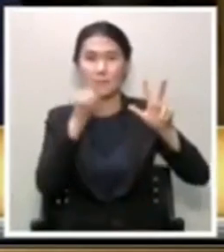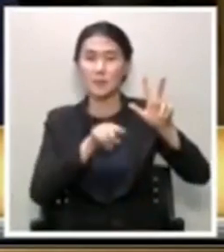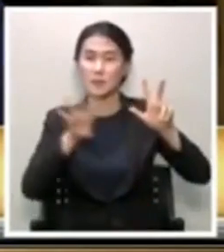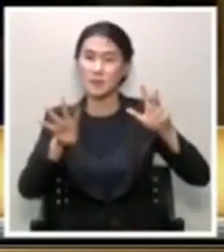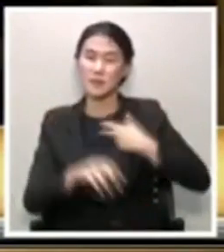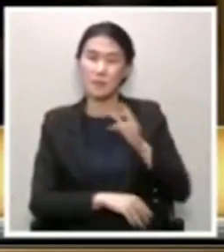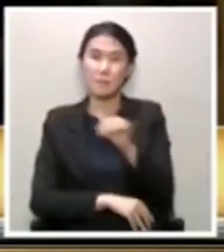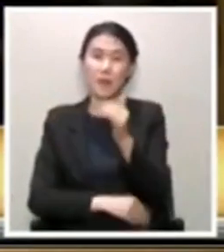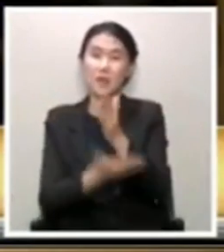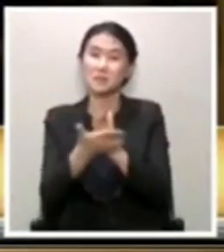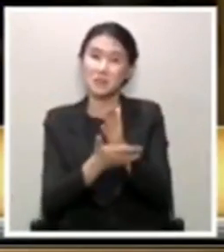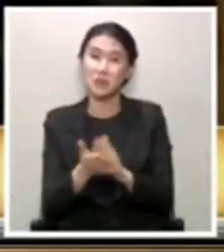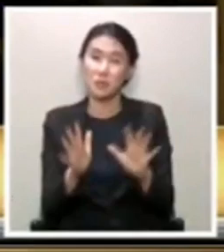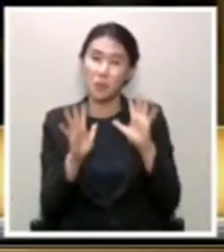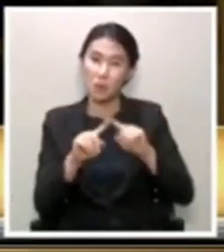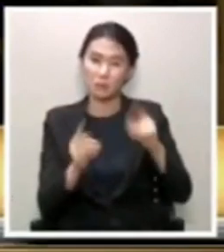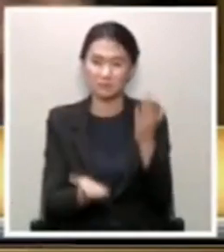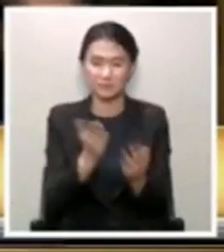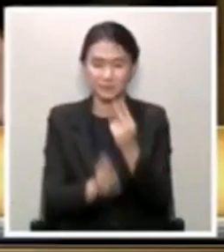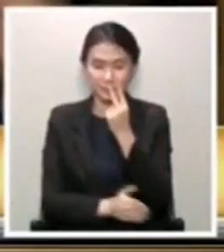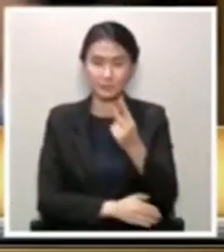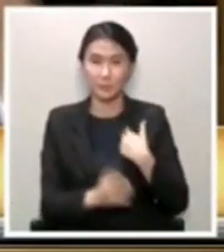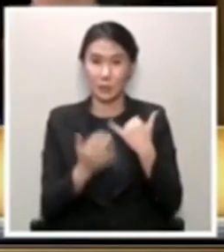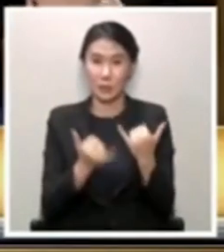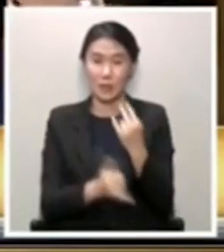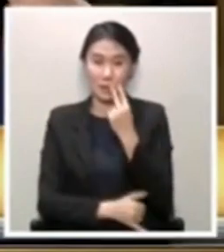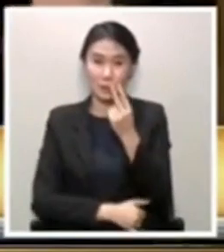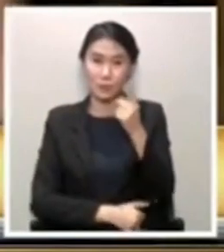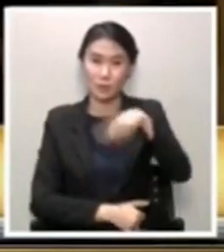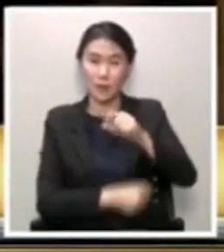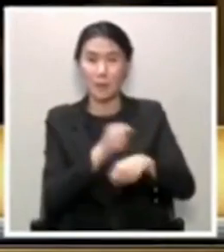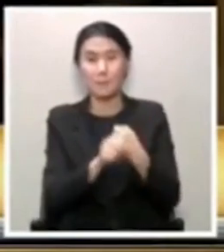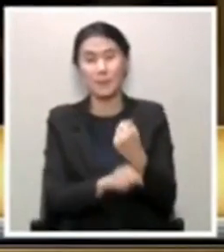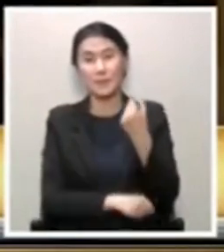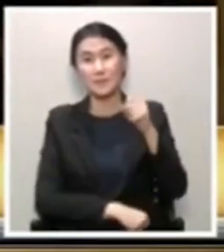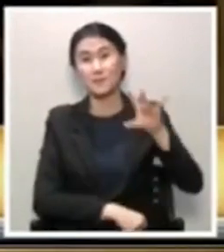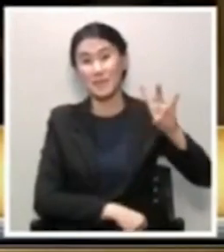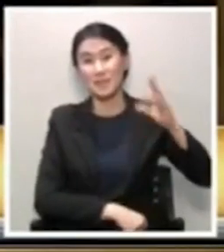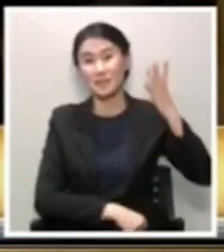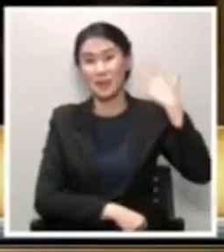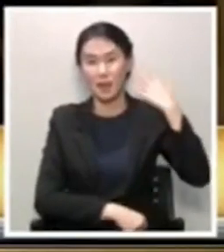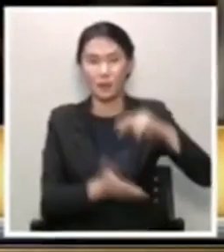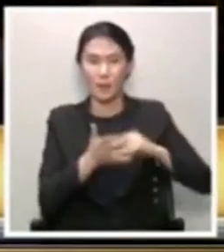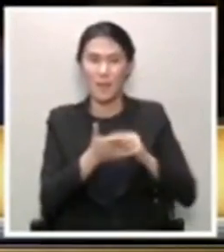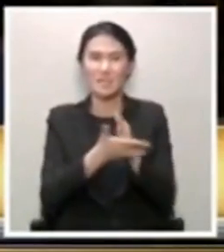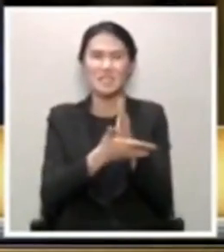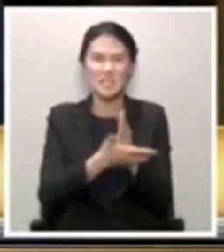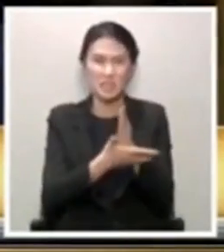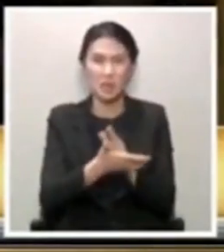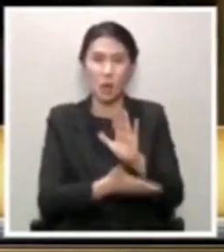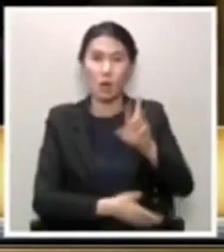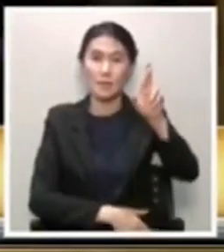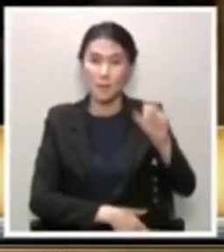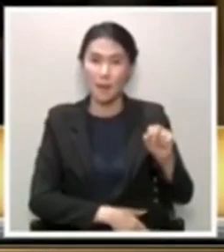แล้วแต่ว่าเป็นฉบับไหนจะเห็นได้ว่าในระยะหลังเนี่ยครับตั้งแต่ปี17เป็นต้นมาเราบอกว่ากึ่ง1ของรัฐสภา